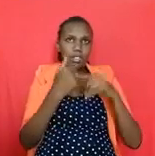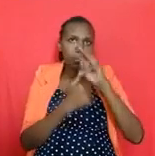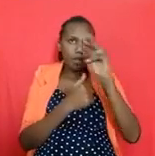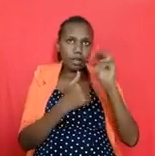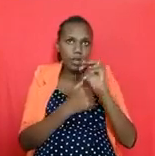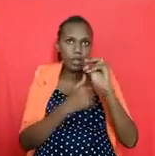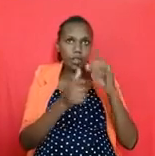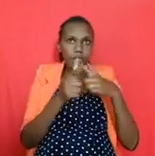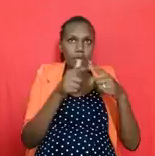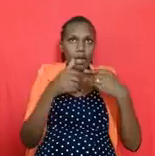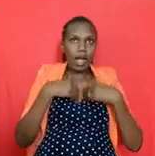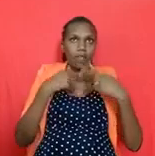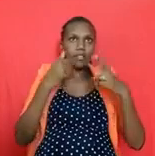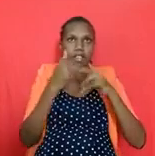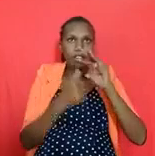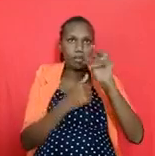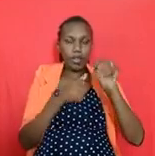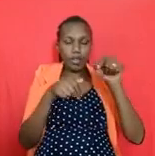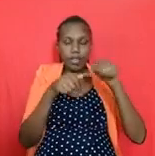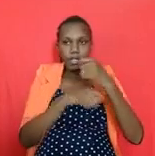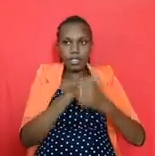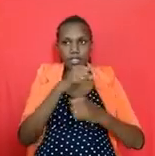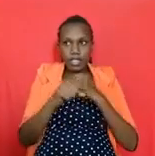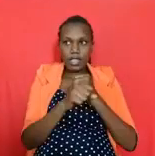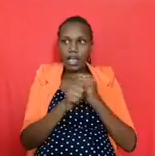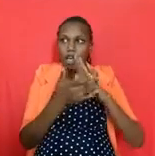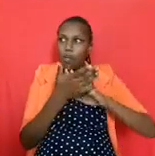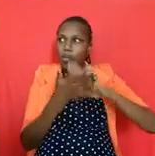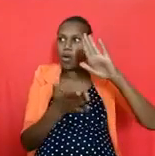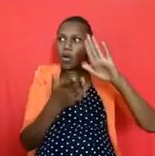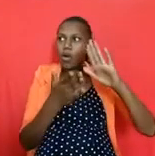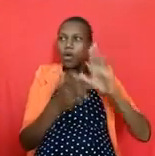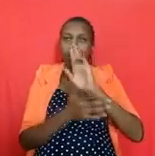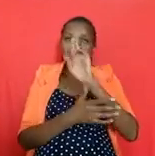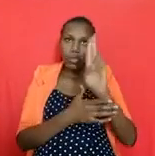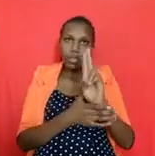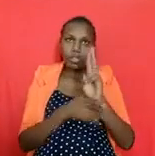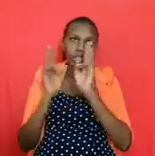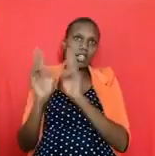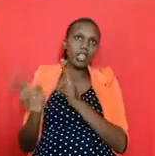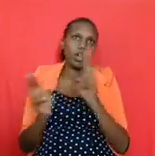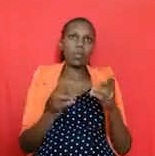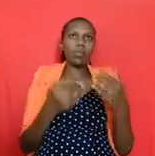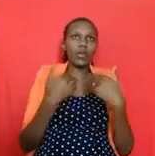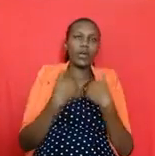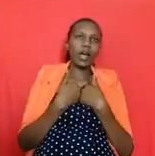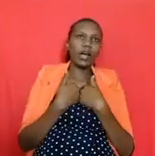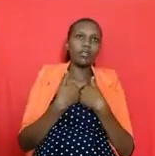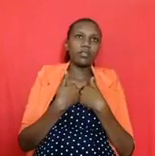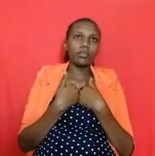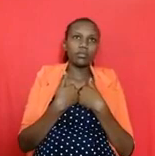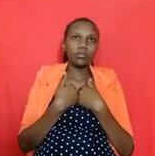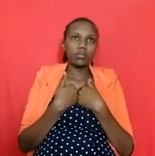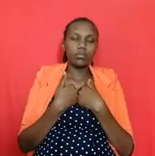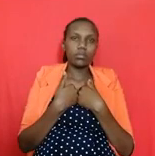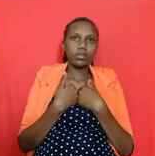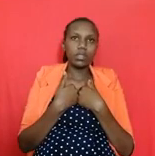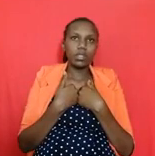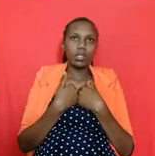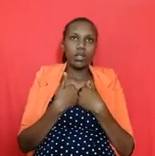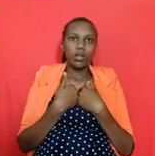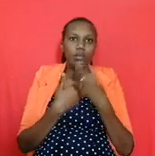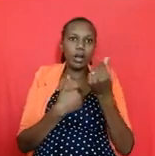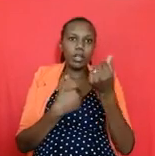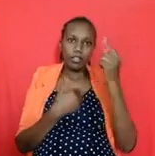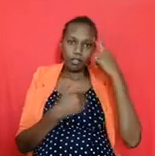turekira milioni mugwanja details icio ingi no iria cia kawaida iria iturehagira revenue ya